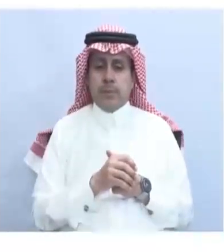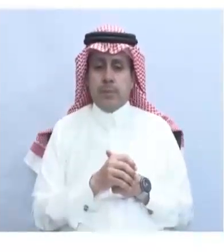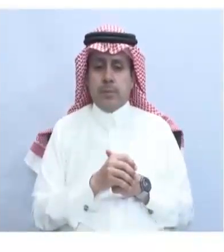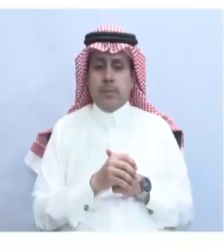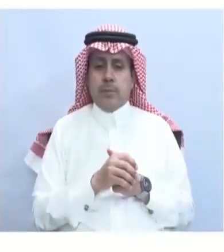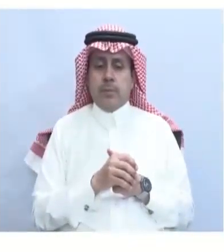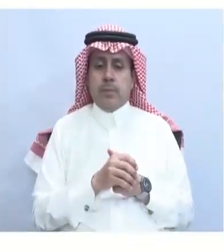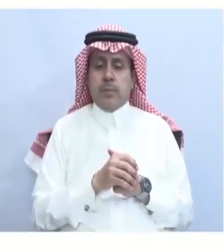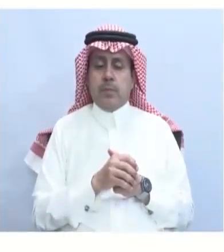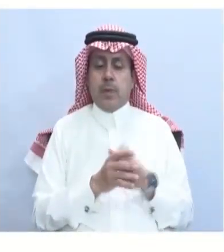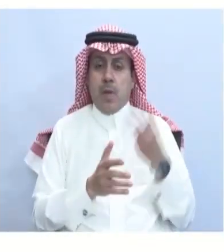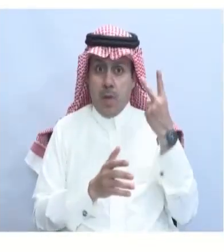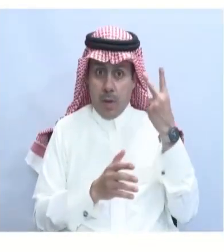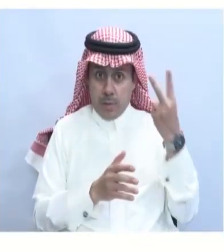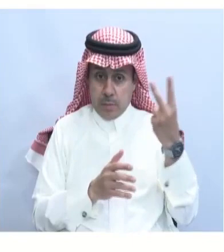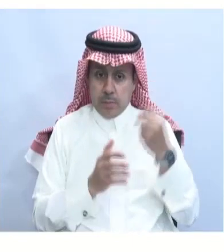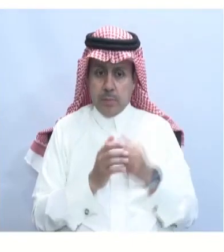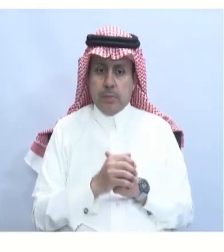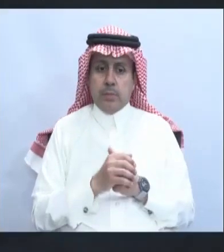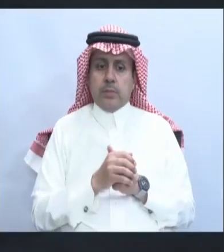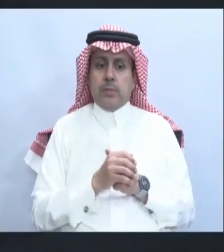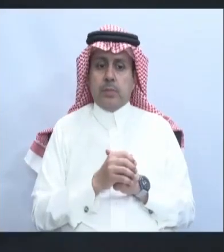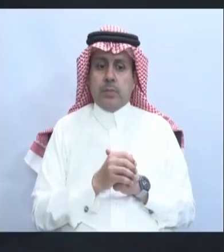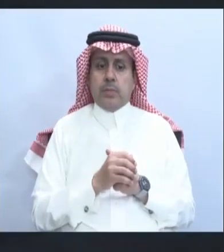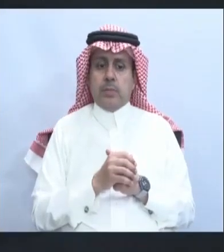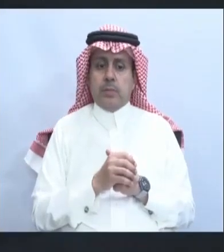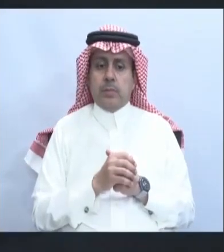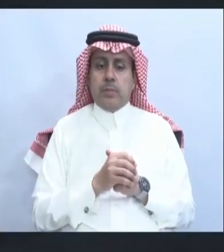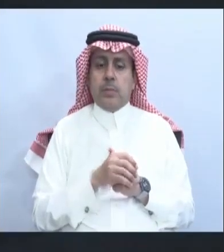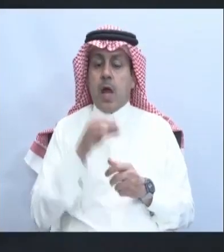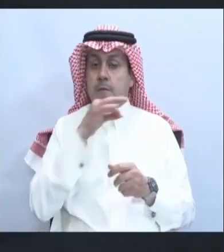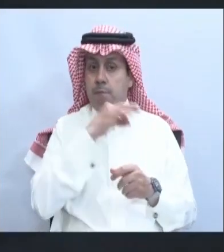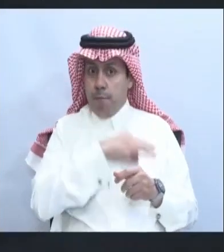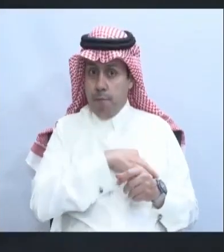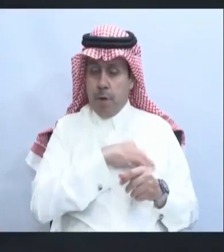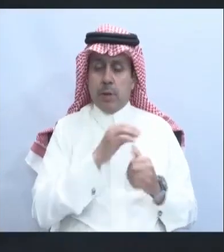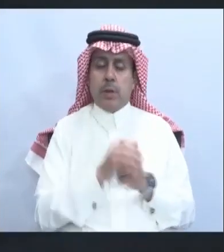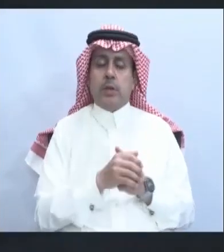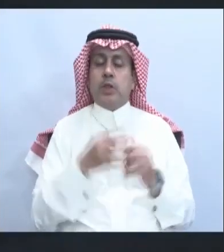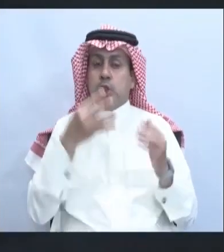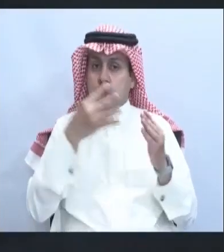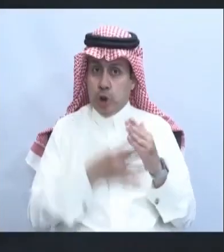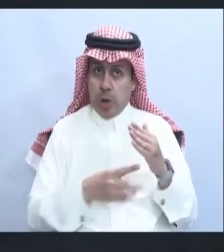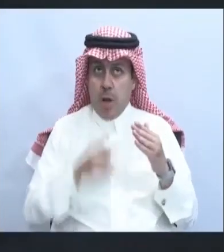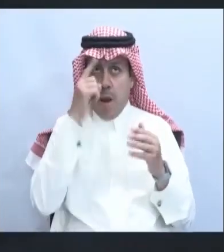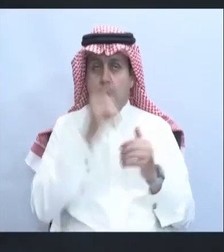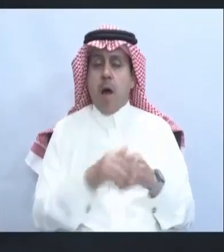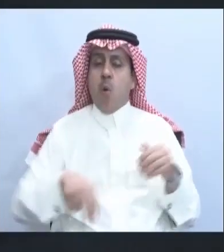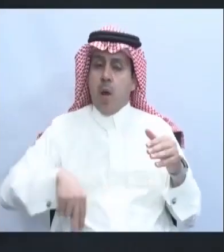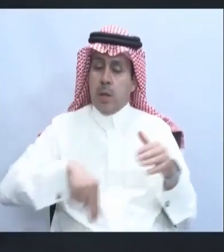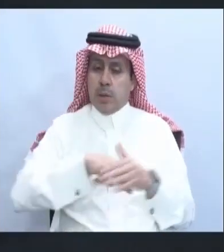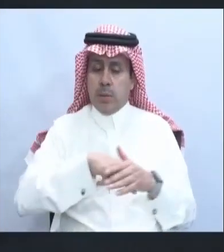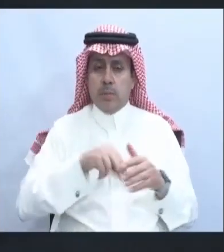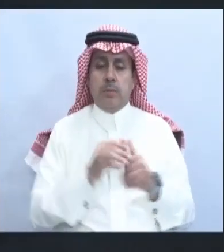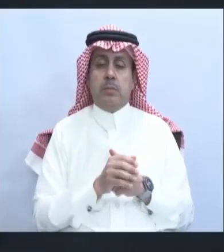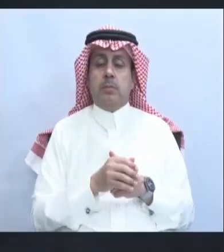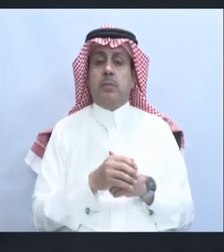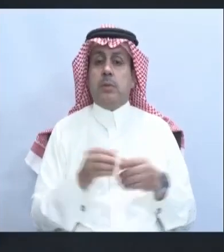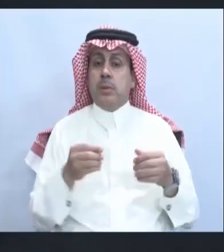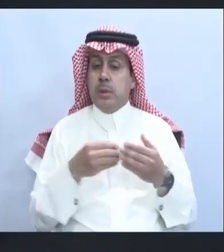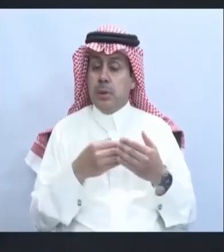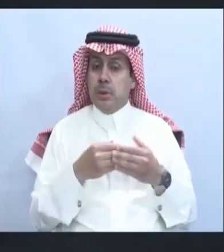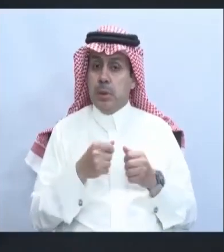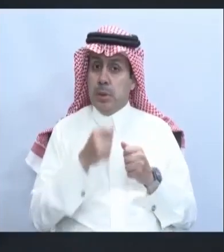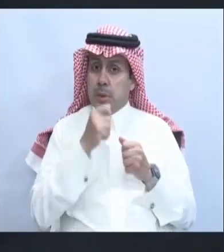ايضا الى الوقوف على حكمه اخرى من الحكم الساميه التي من اجلها شرع الله العده اعطاء